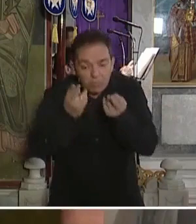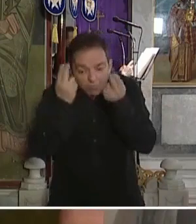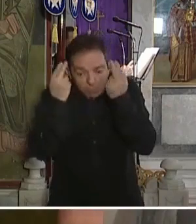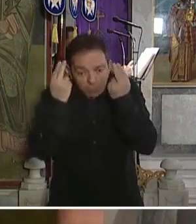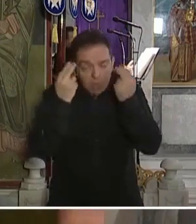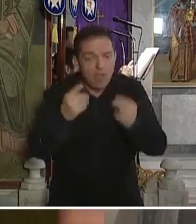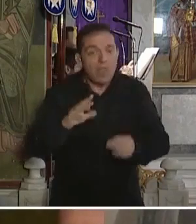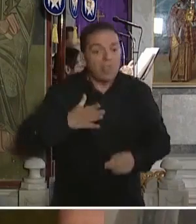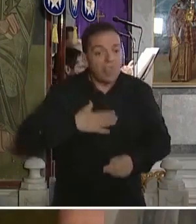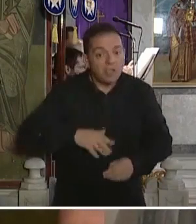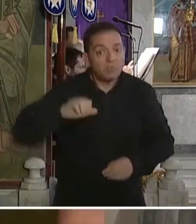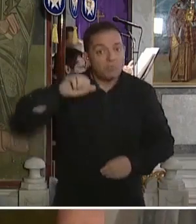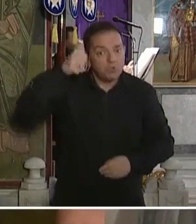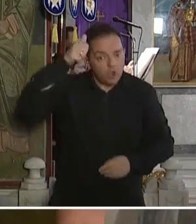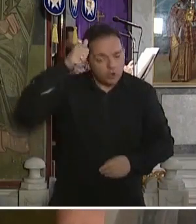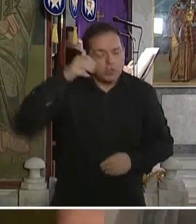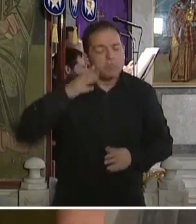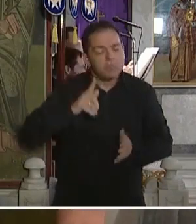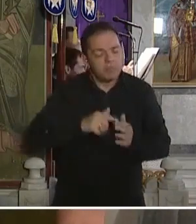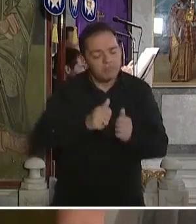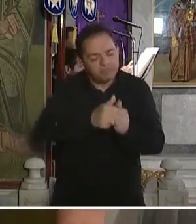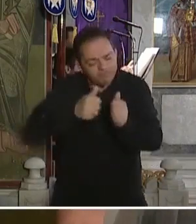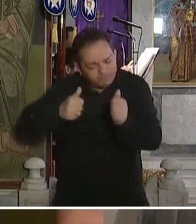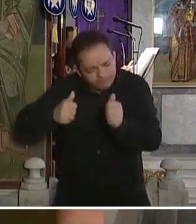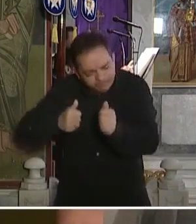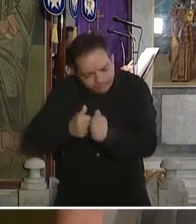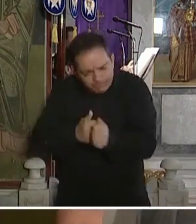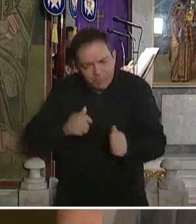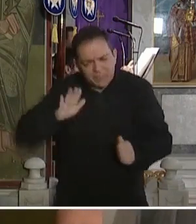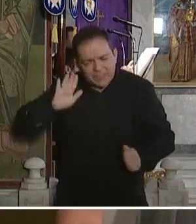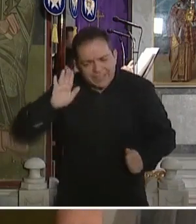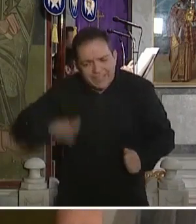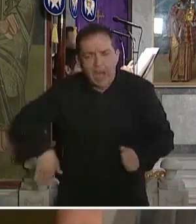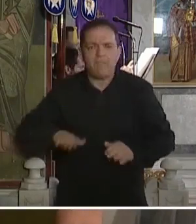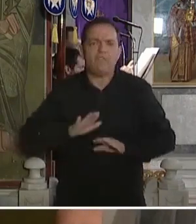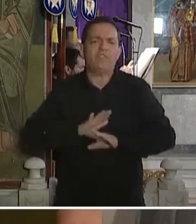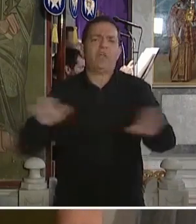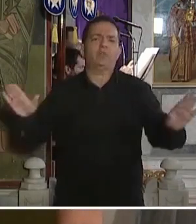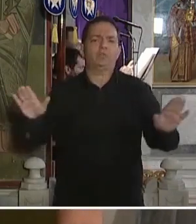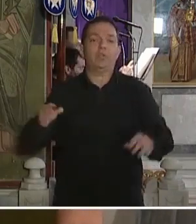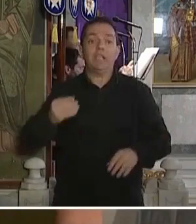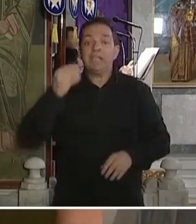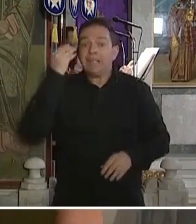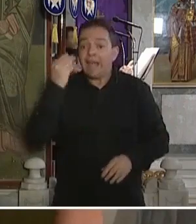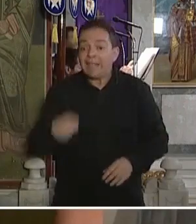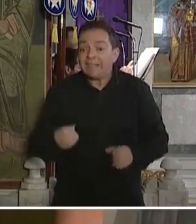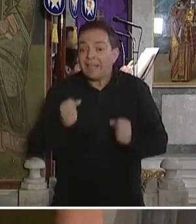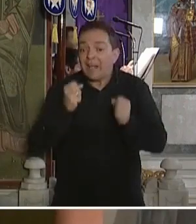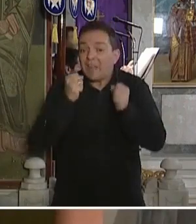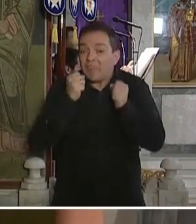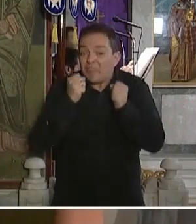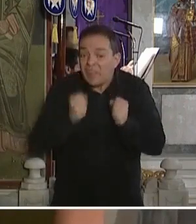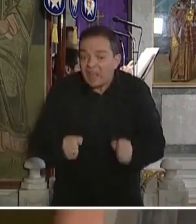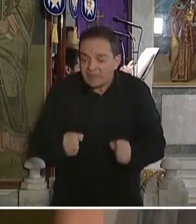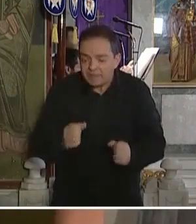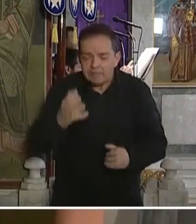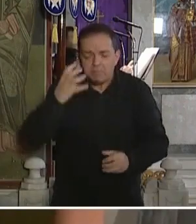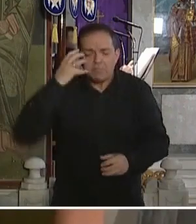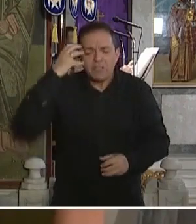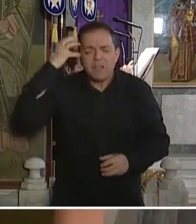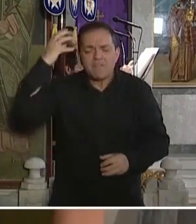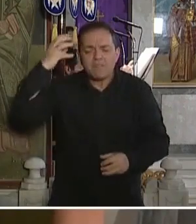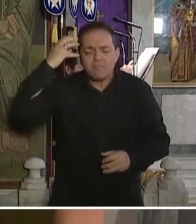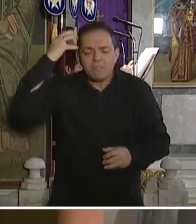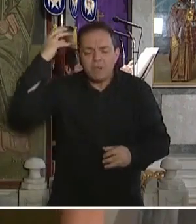πρώτος, πρέπει να έχει φρόνημα εσχάτου. Η καλύτερη θέση σε αυτόν που έχει πνευματική